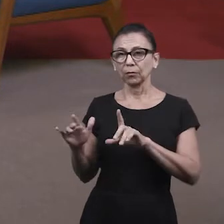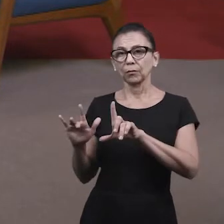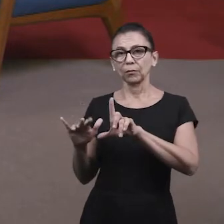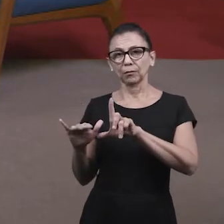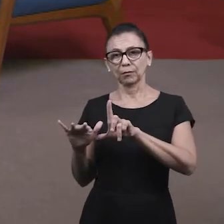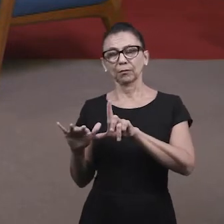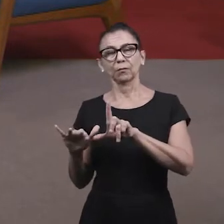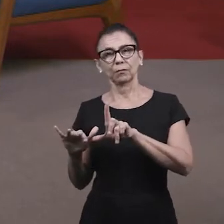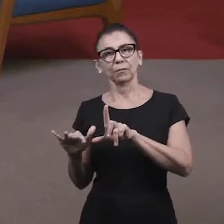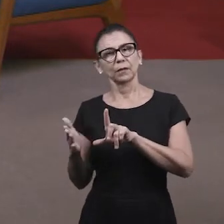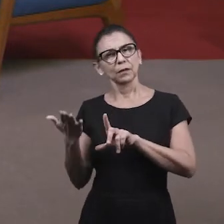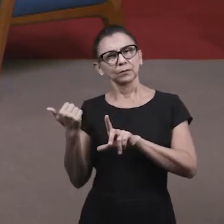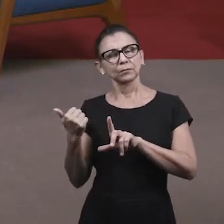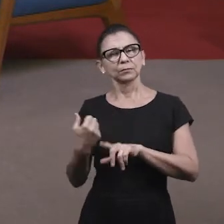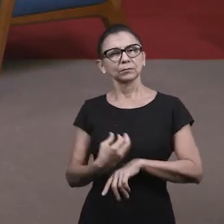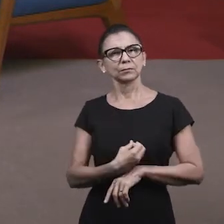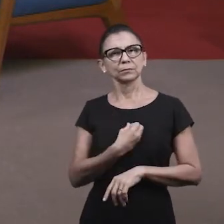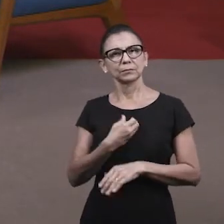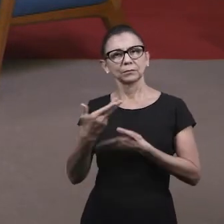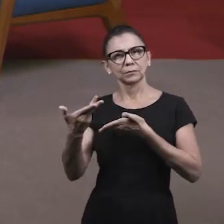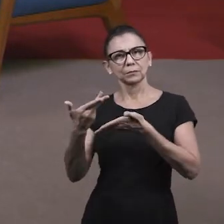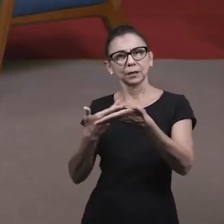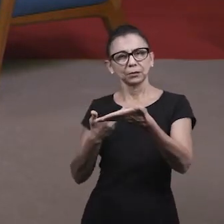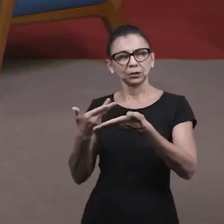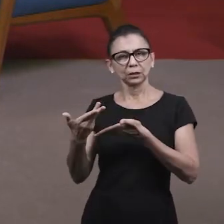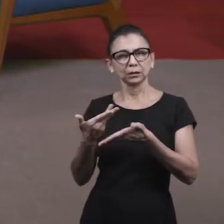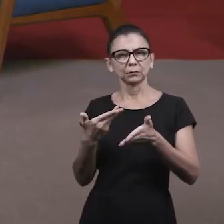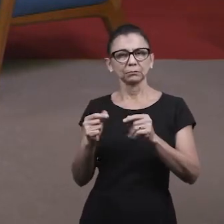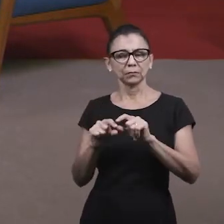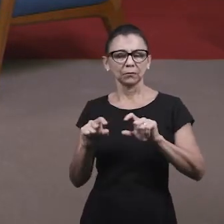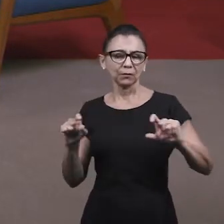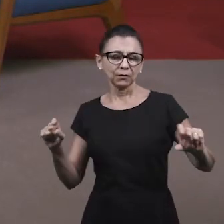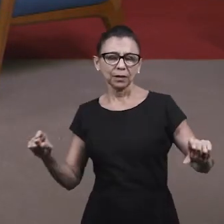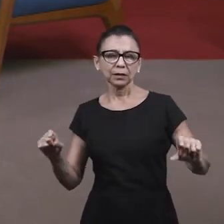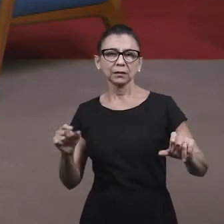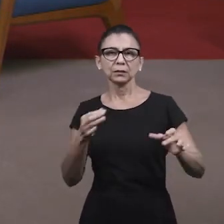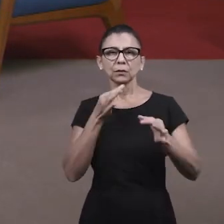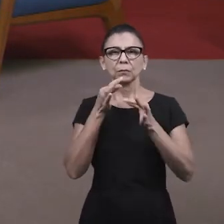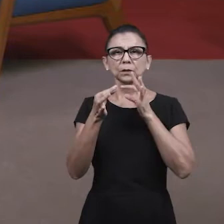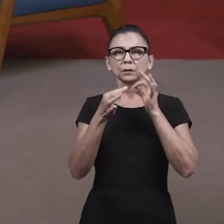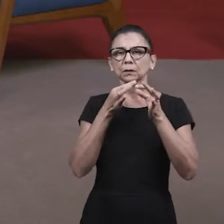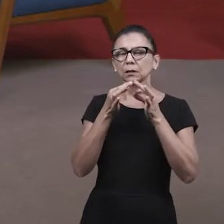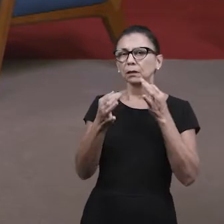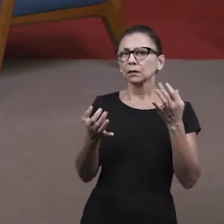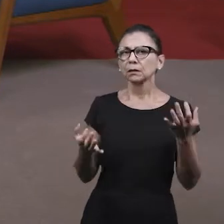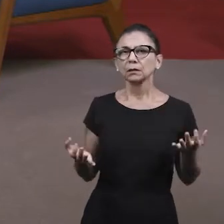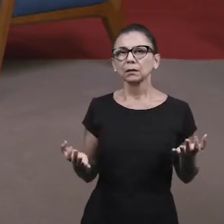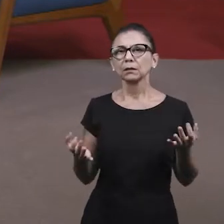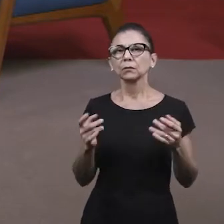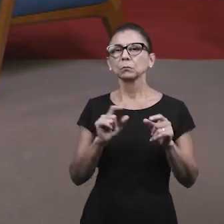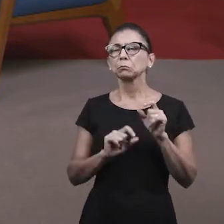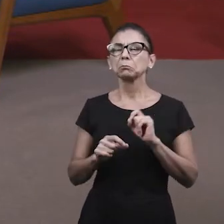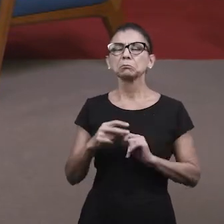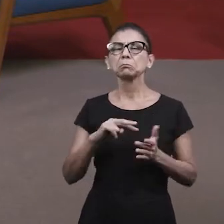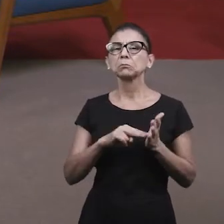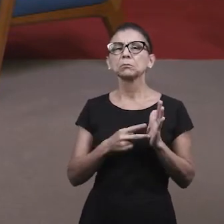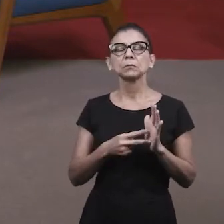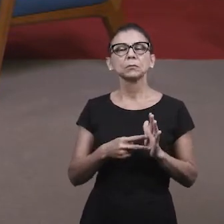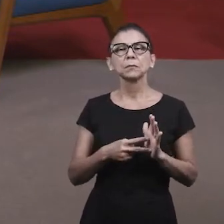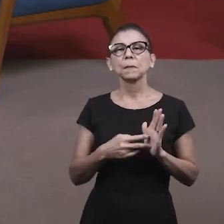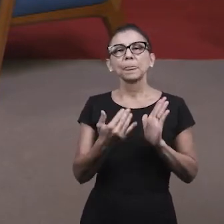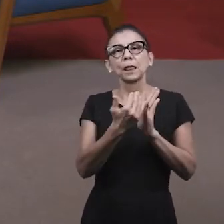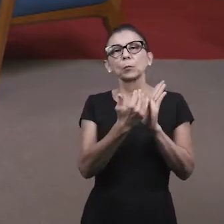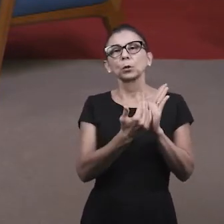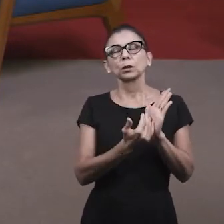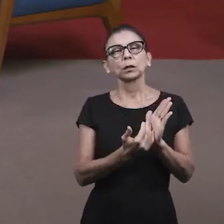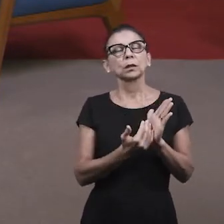Ribeiro, de Feira de Santana, dans la ville en Bahia. Et le QR